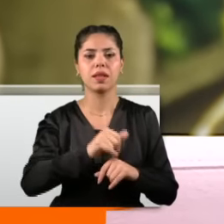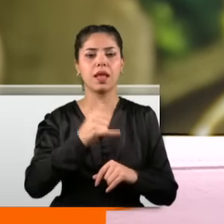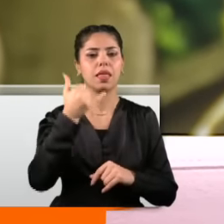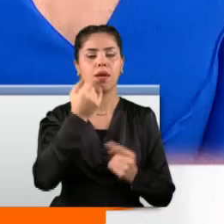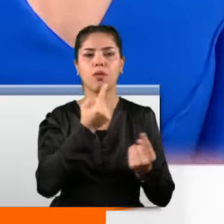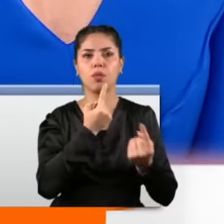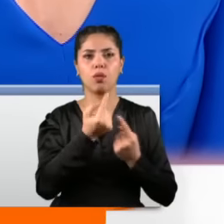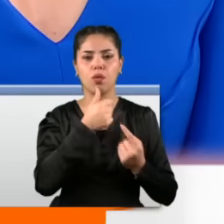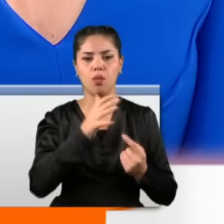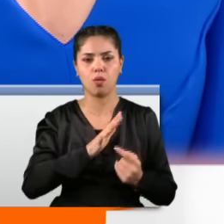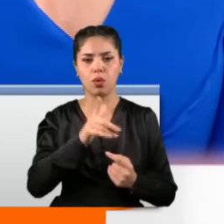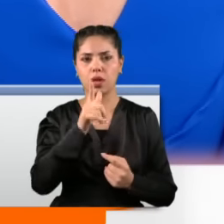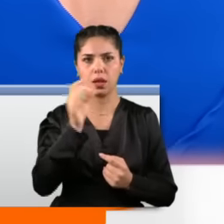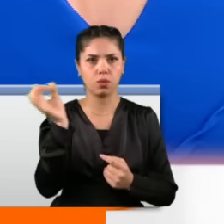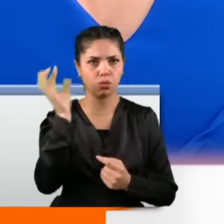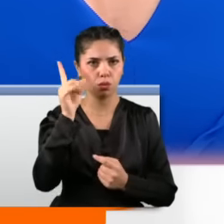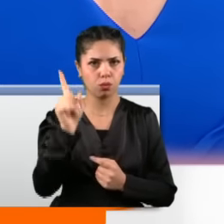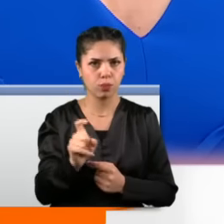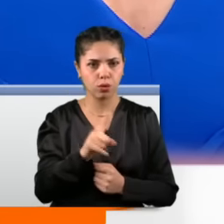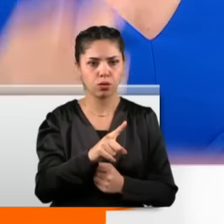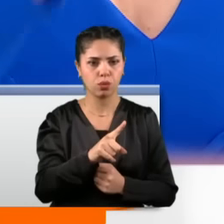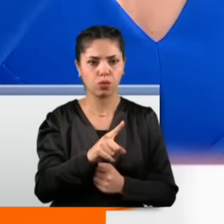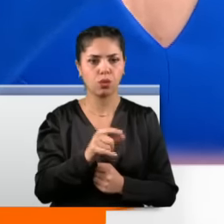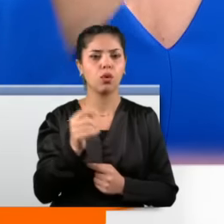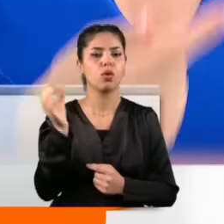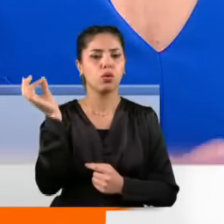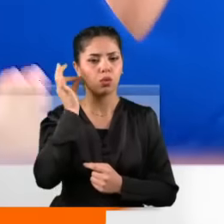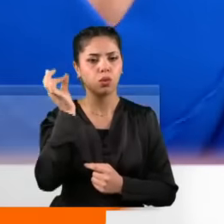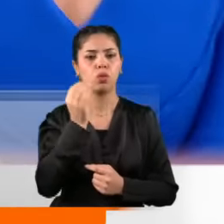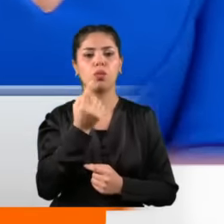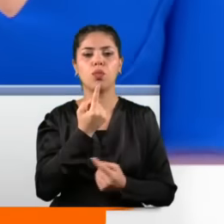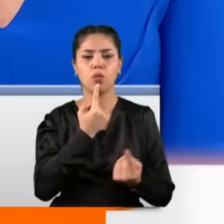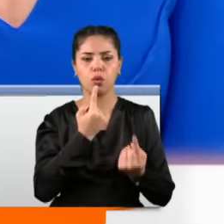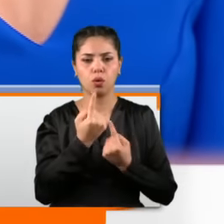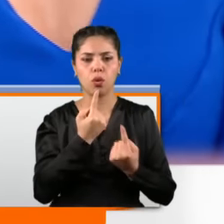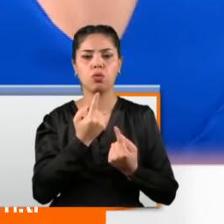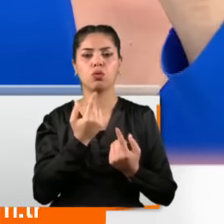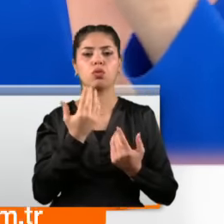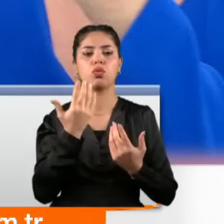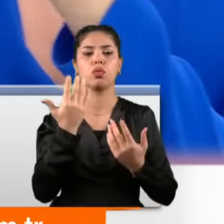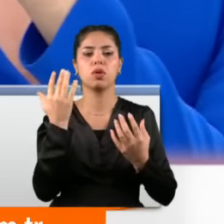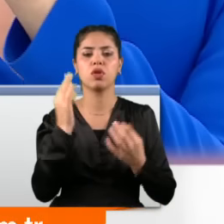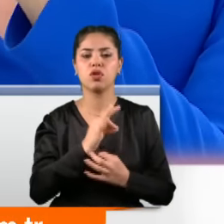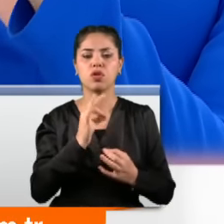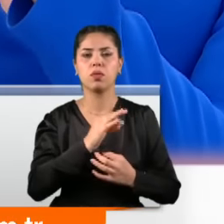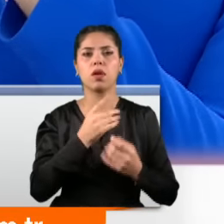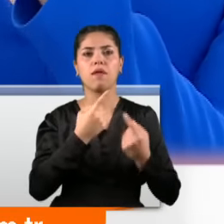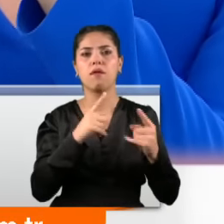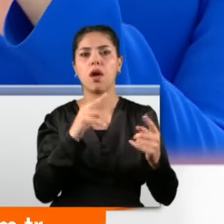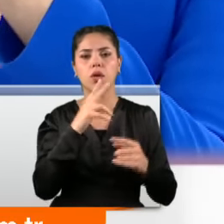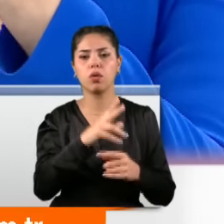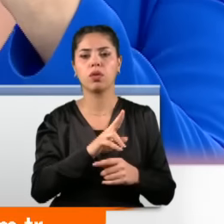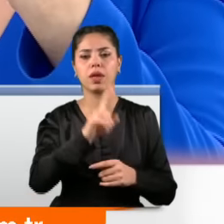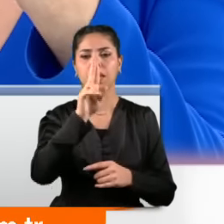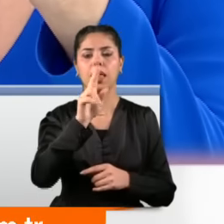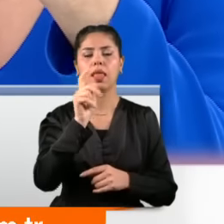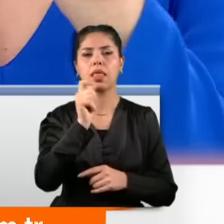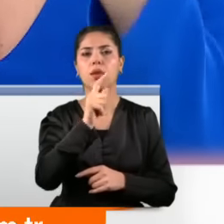telefonda oğlunun sesini duydun mu? Duydum, konuştum. Ama duymadım diyorsun. Sonra konuştum diyorsun. Bak 7 Temmuz senin